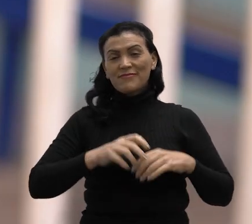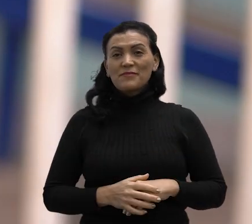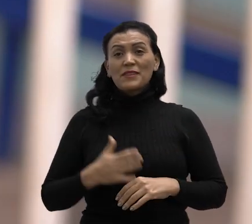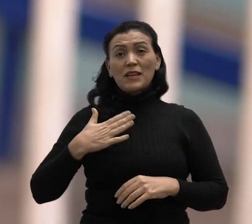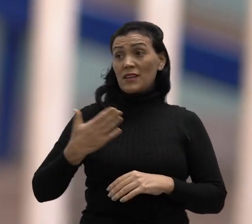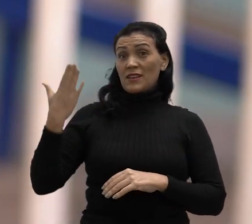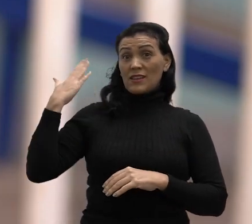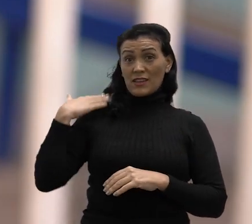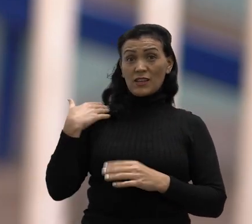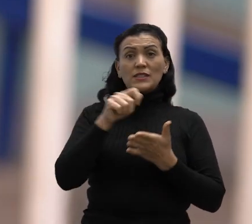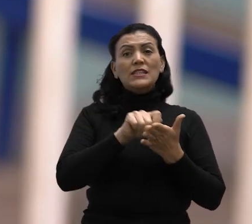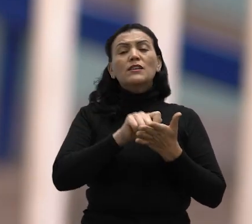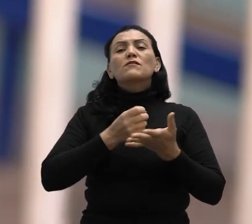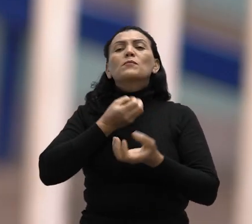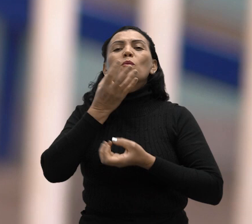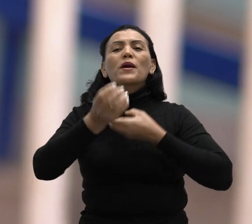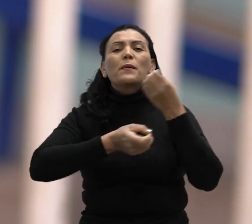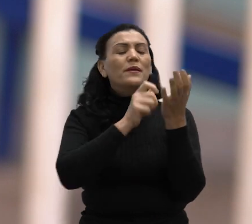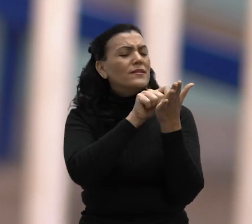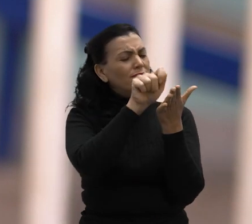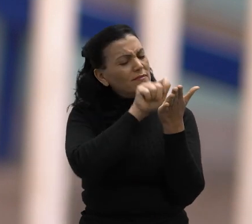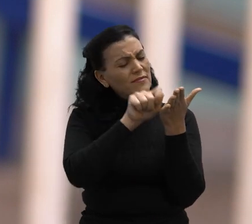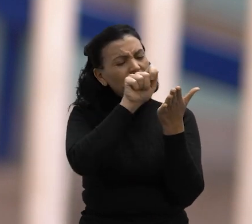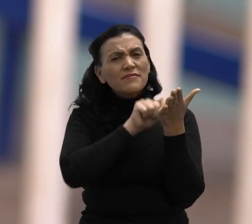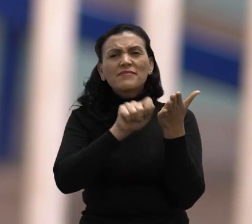فيوم من الايام كتبت قصيدة